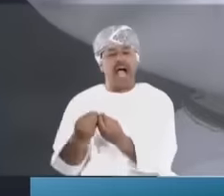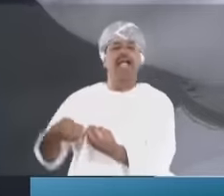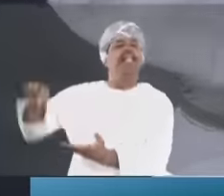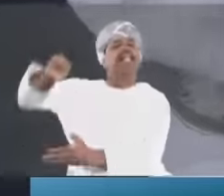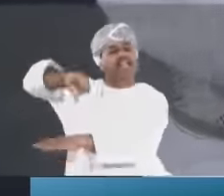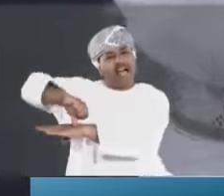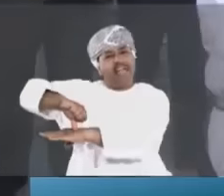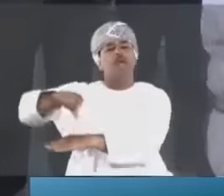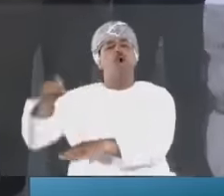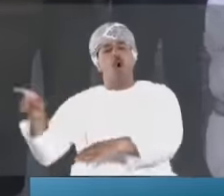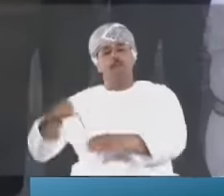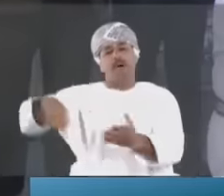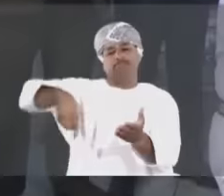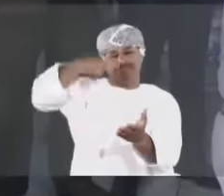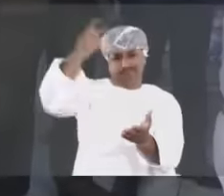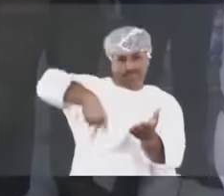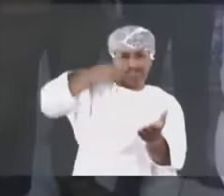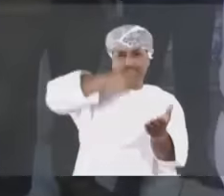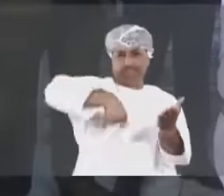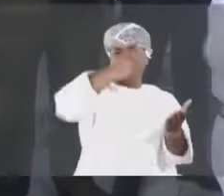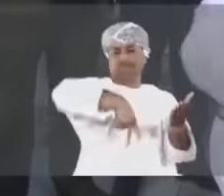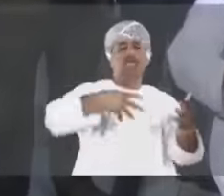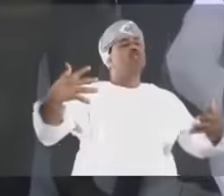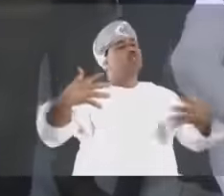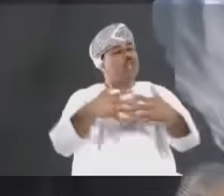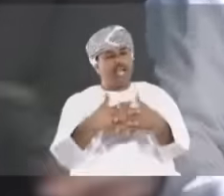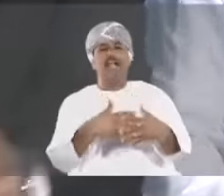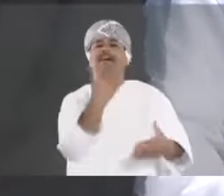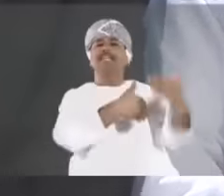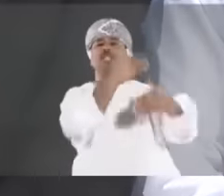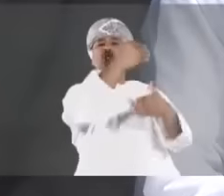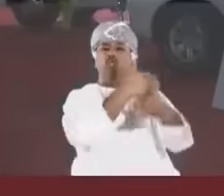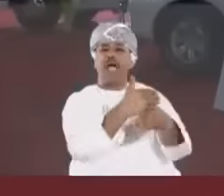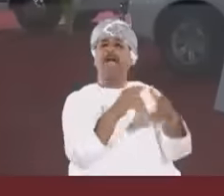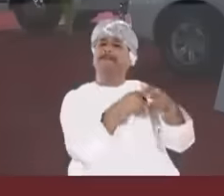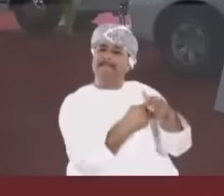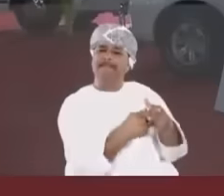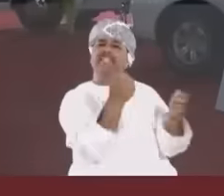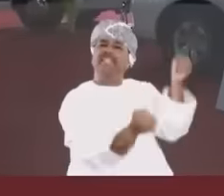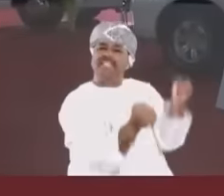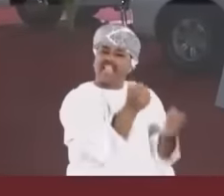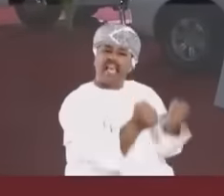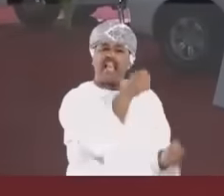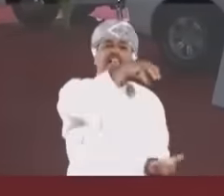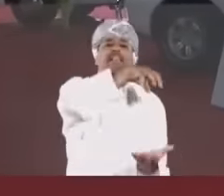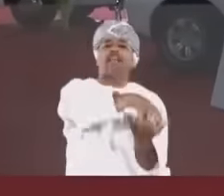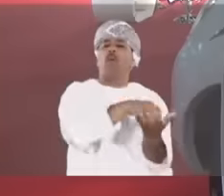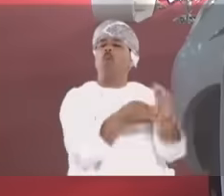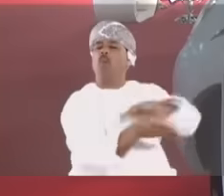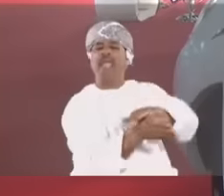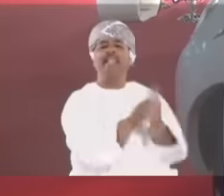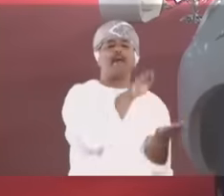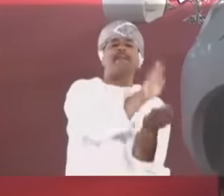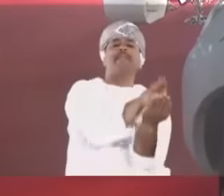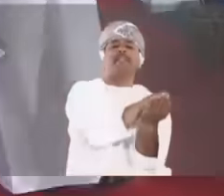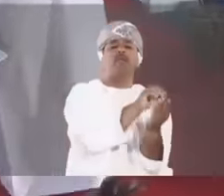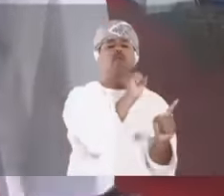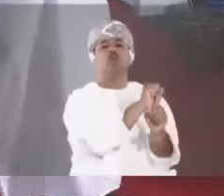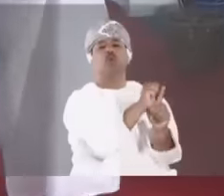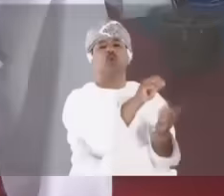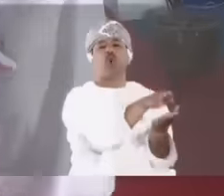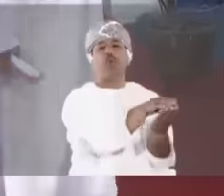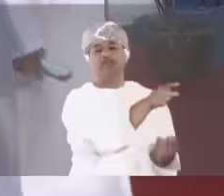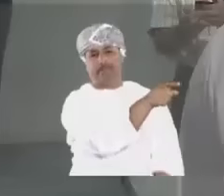الإسلامية الإيرانية على اتفاقية شراكة لإنشاء مصنع للسيارات في المنطقة الاقتصادية الخاصة